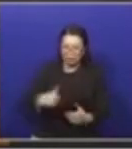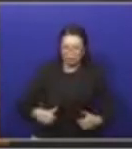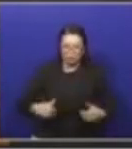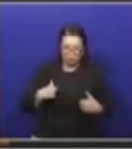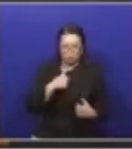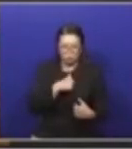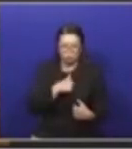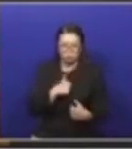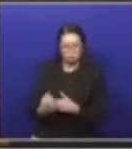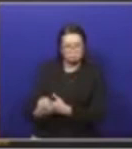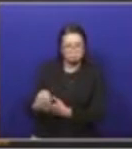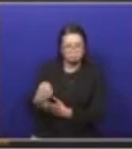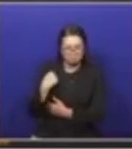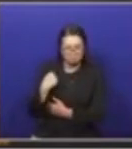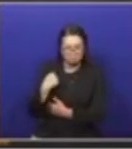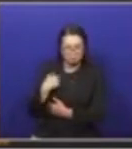แต่อย่างน้อยก็ส่งต่อให้กับลูกหลานได้